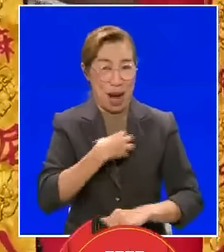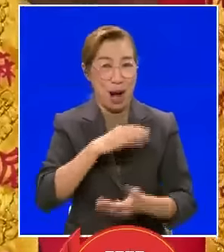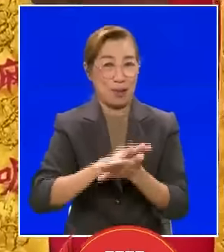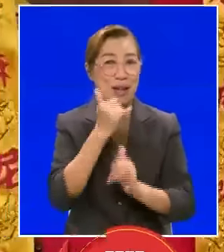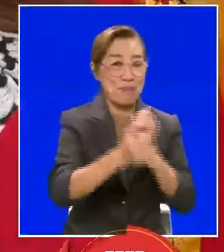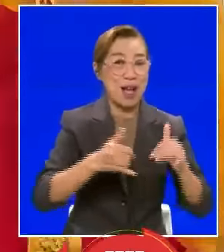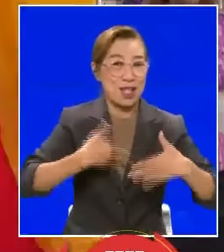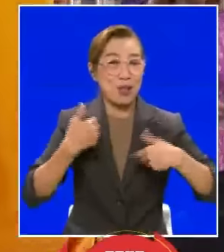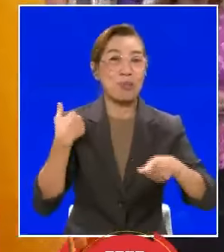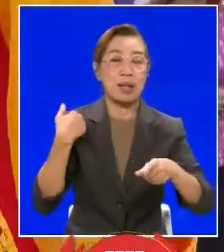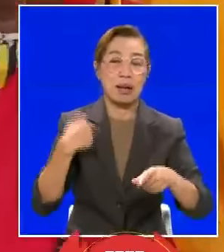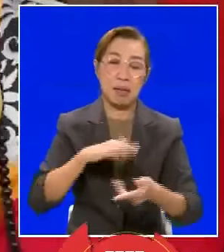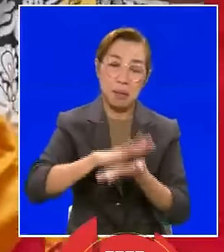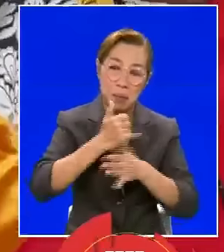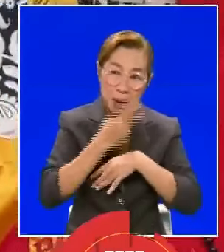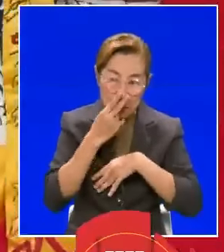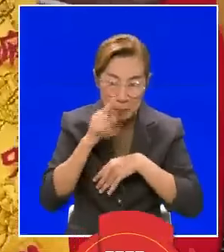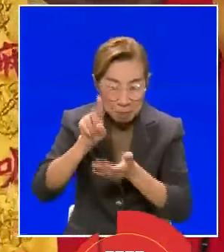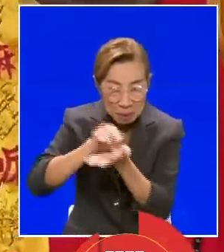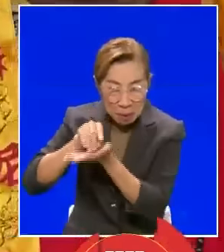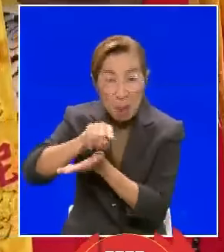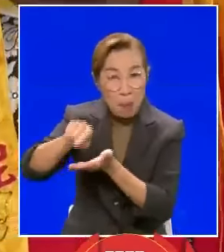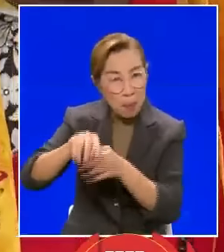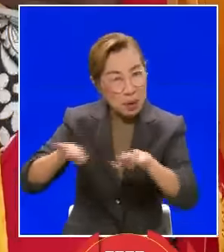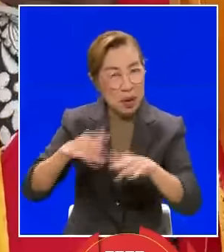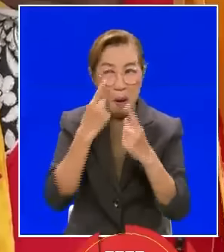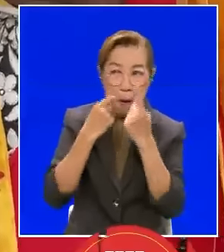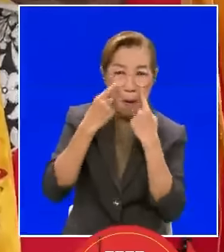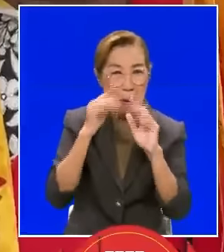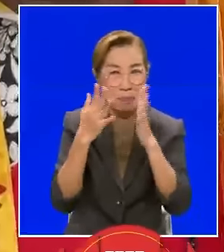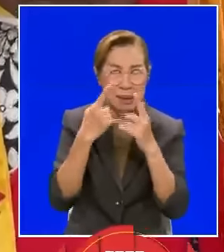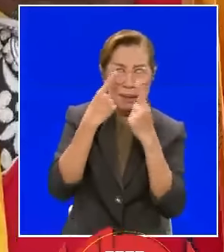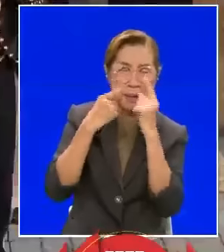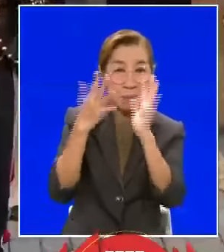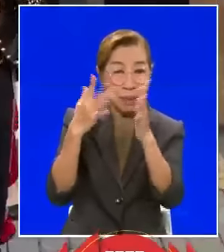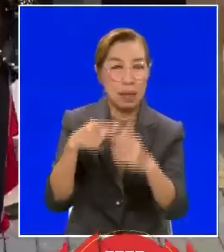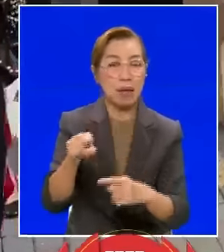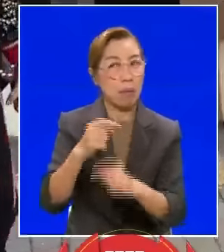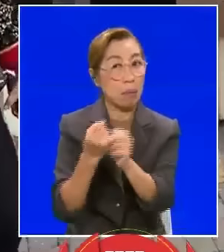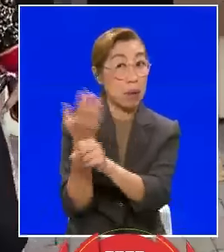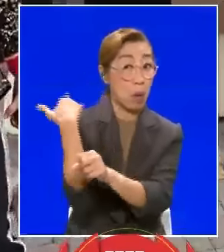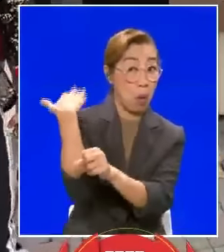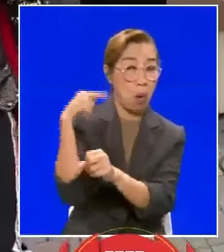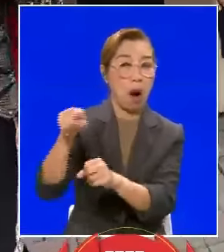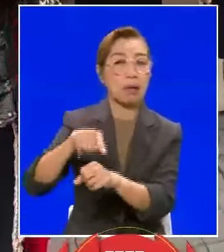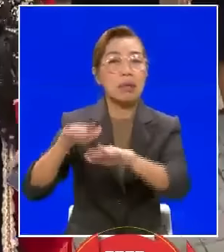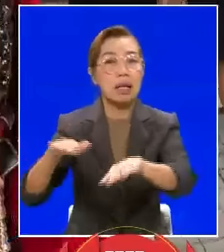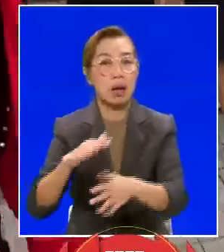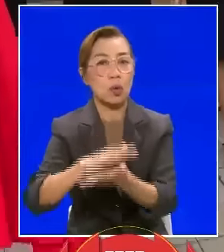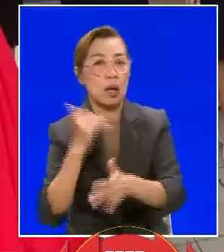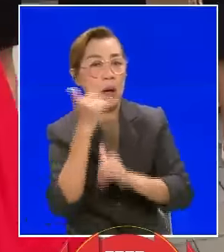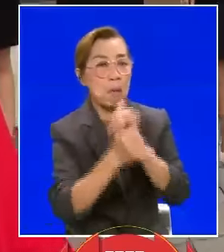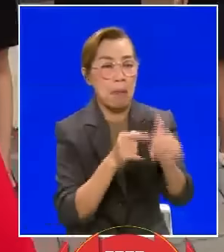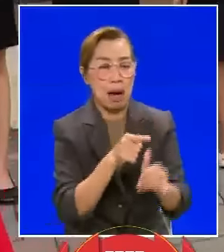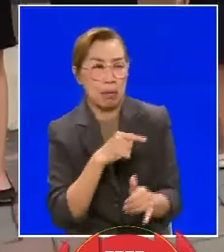ลปีนี้เด็กสนุกไม่ร้องเลยฮะต่างจากทุกปีบางทีวันแรกเนี่ยเด็กบางคนอาจจะกลัวนะอาจจะแบบติดบ้าน